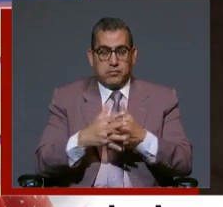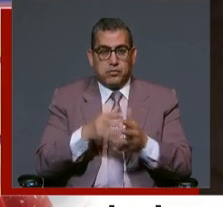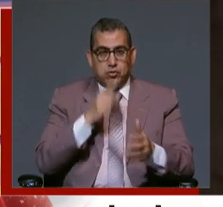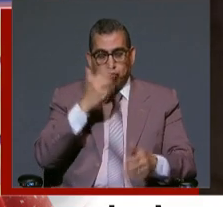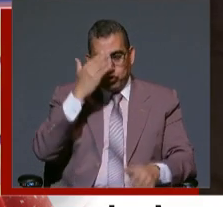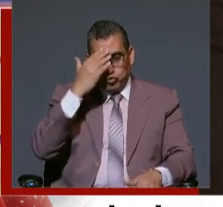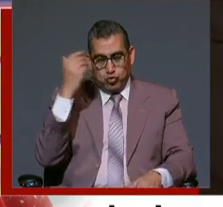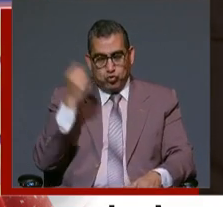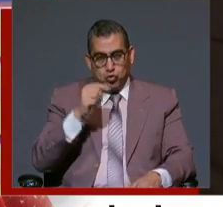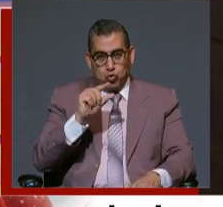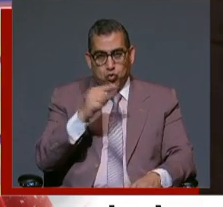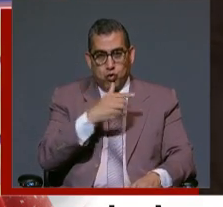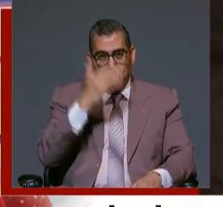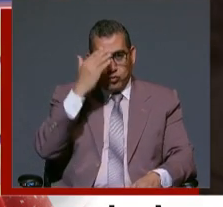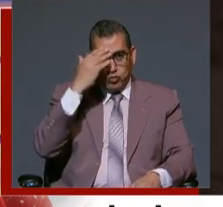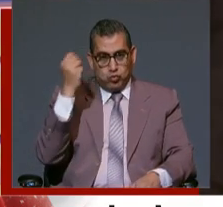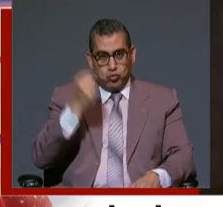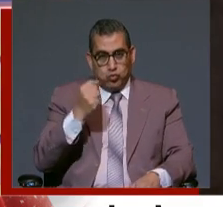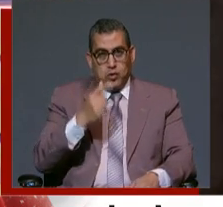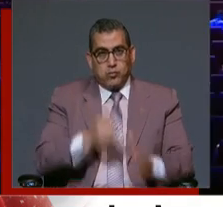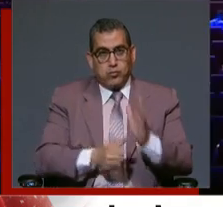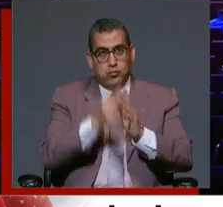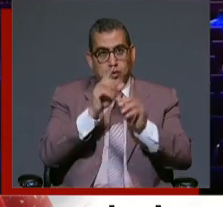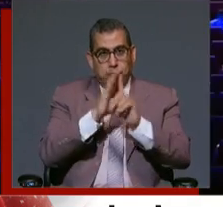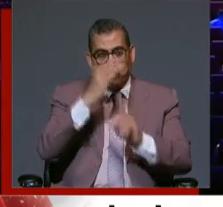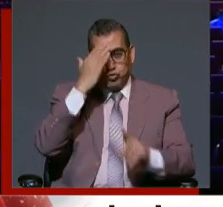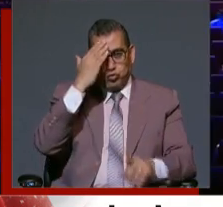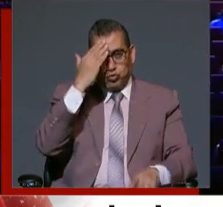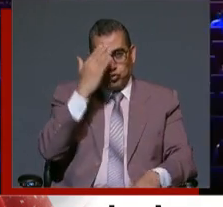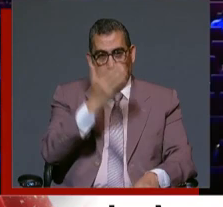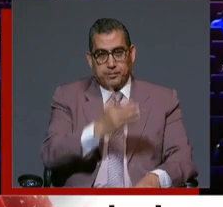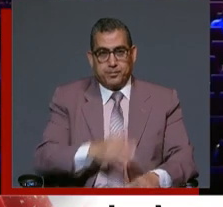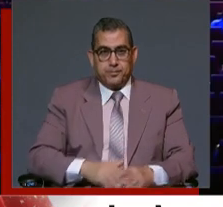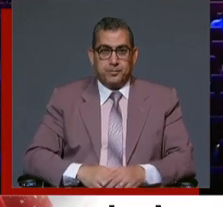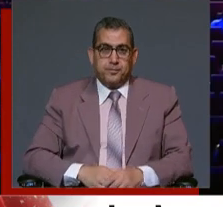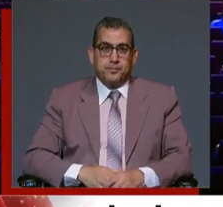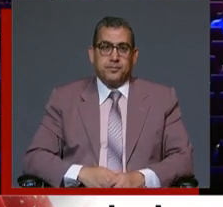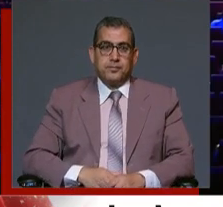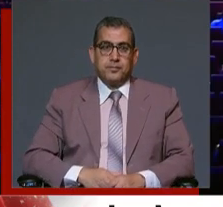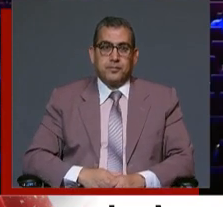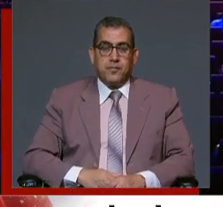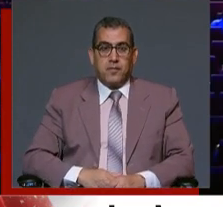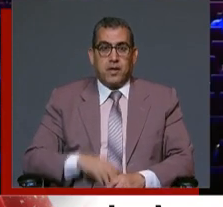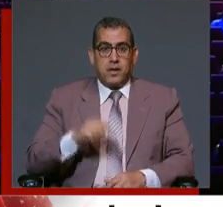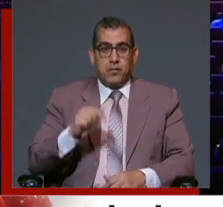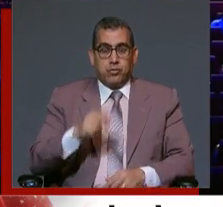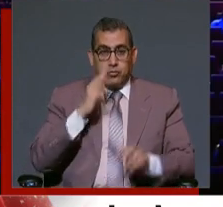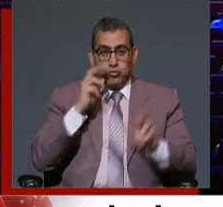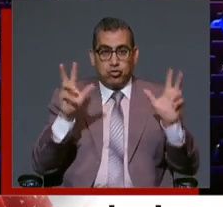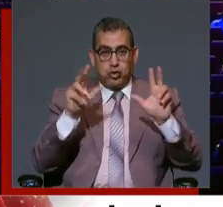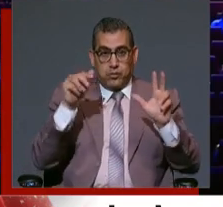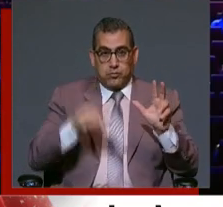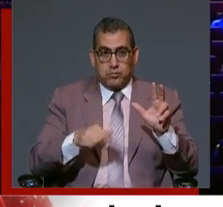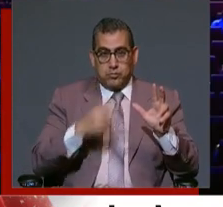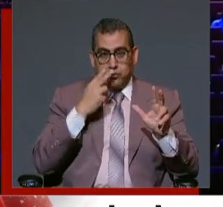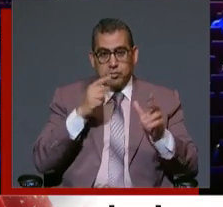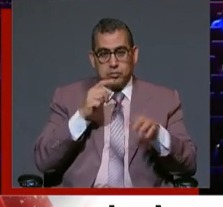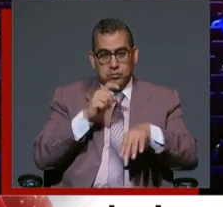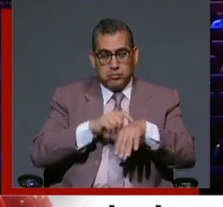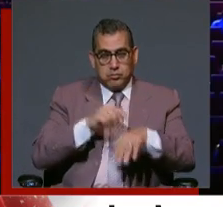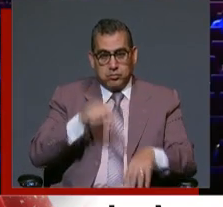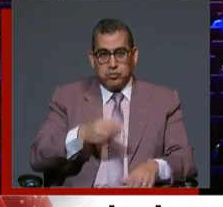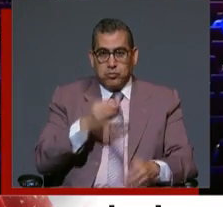جزيلا لوجود حضرتك معنا وكل التوفيق سيادة الوزير. شكرا، متشكرين جدا. شكرا، شكرا جزيلا. إذا مشاهدين الكرام، نحن على وشك أن